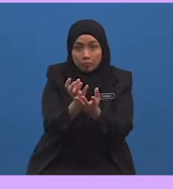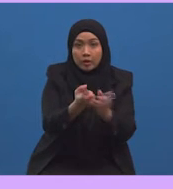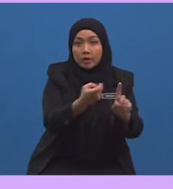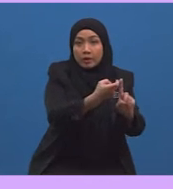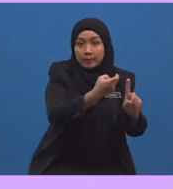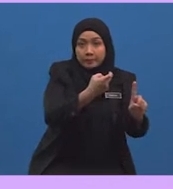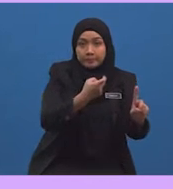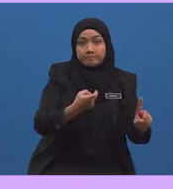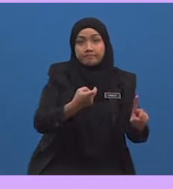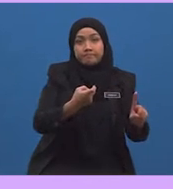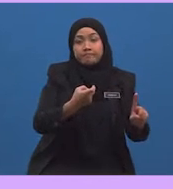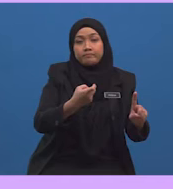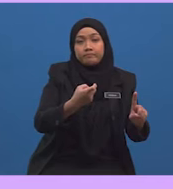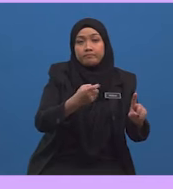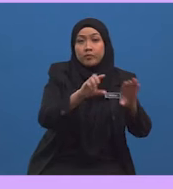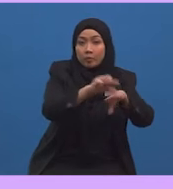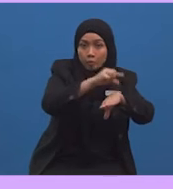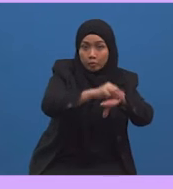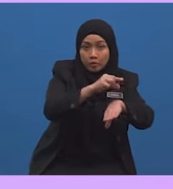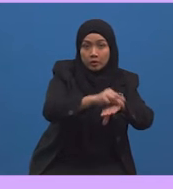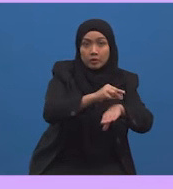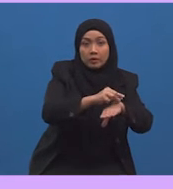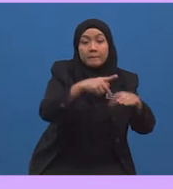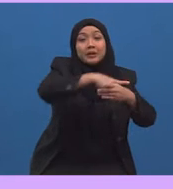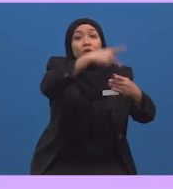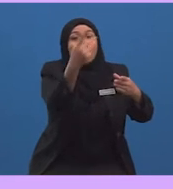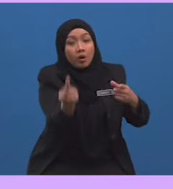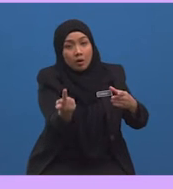menjalani fotosintesis dan menghasilkan makanan.